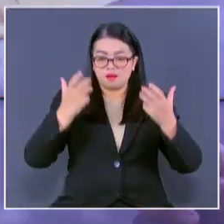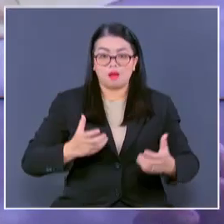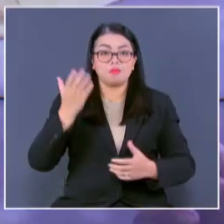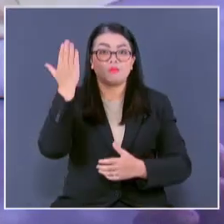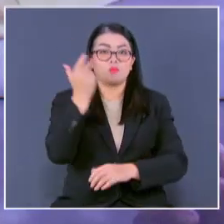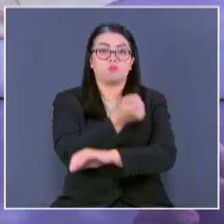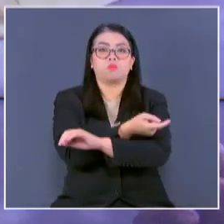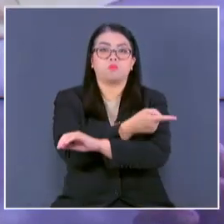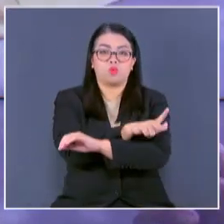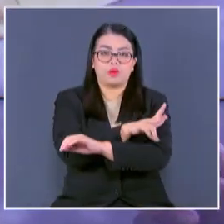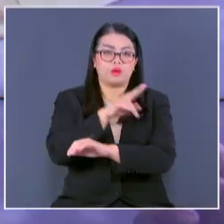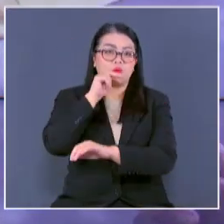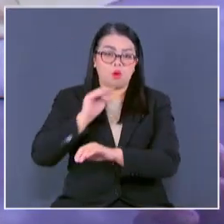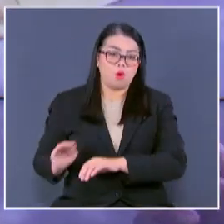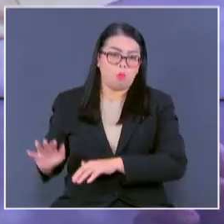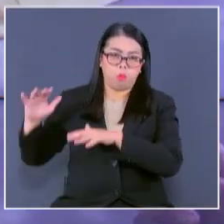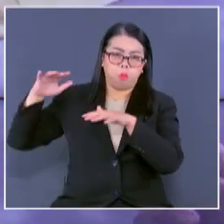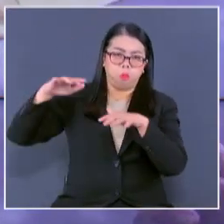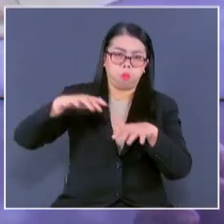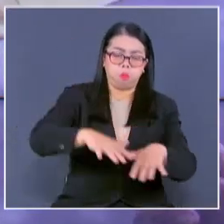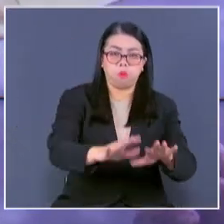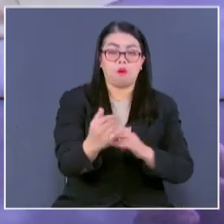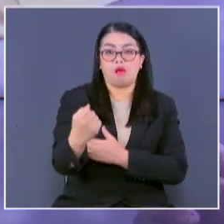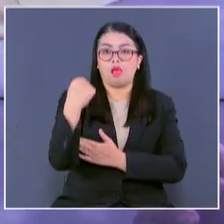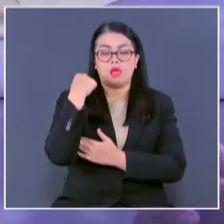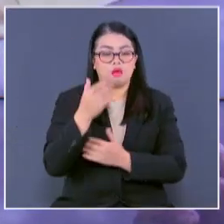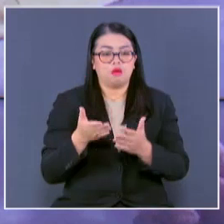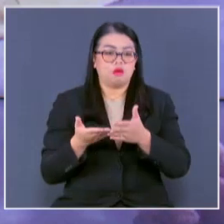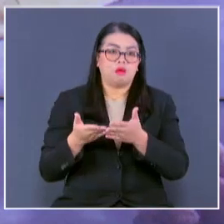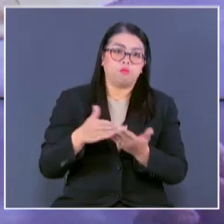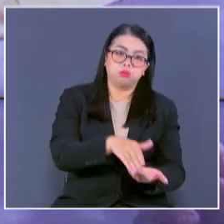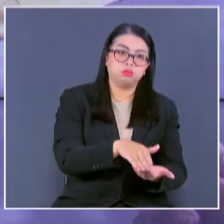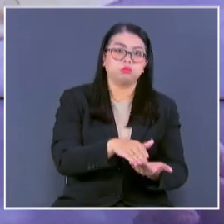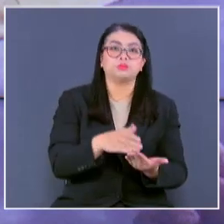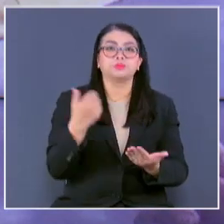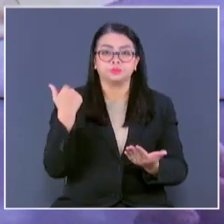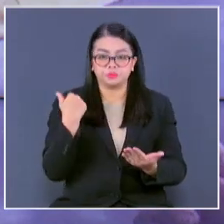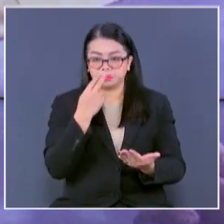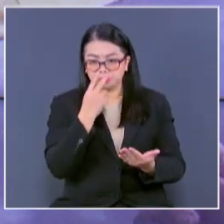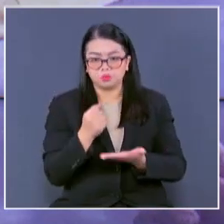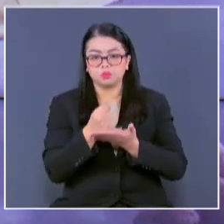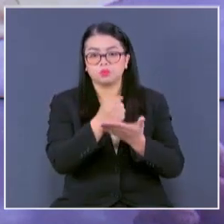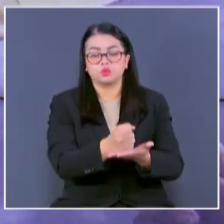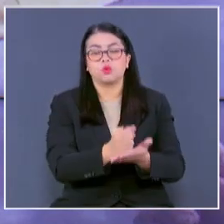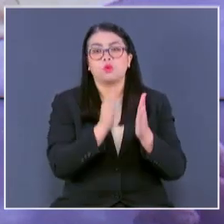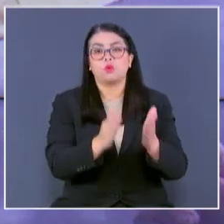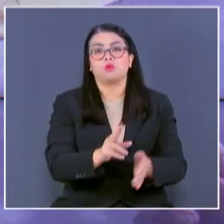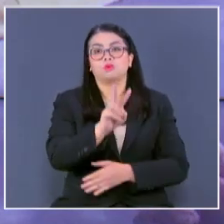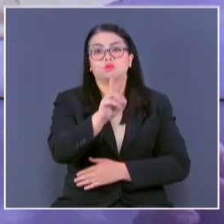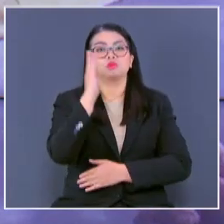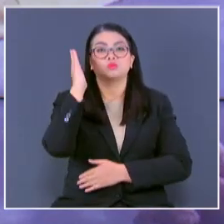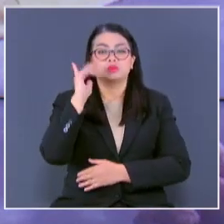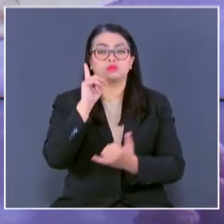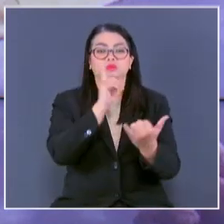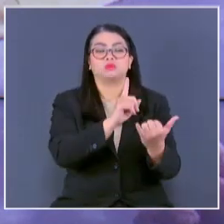ตุค่ะคลื่นทะเลแรงมากซัดเอาเรือประมงพื้นบ้านล่มอยู่กลางทะเลเจ้าหน้าที่เข้าไปช่วยเหลือ2ชีวิตปรากฏว่